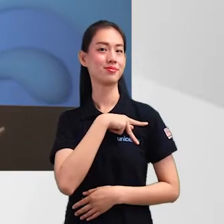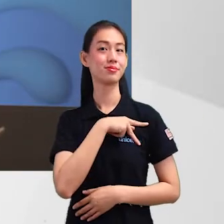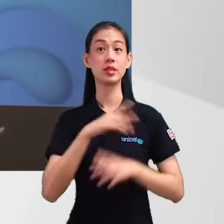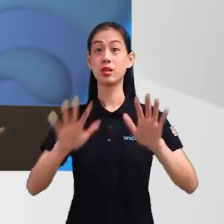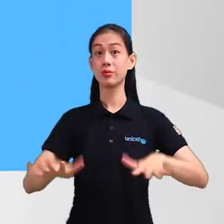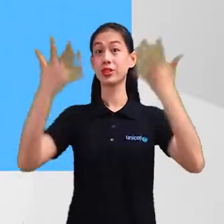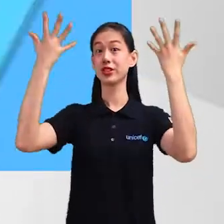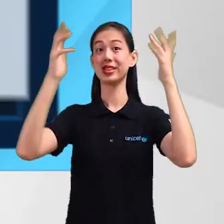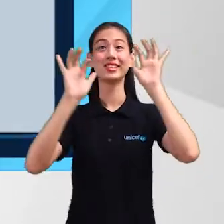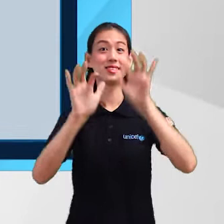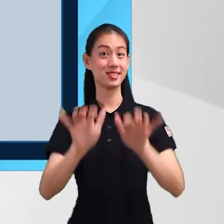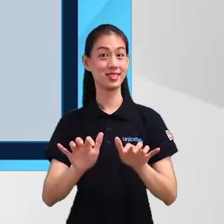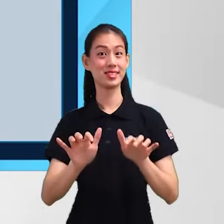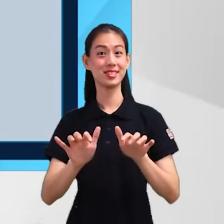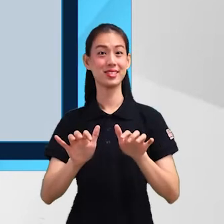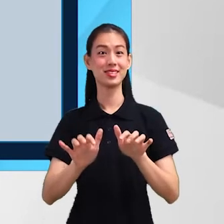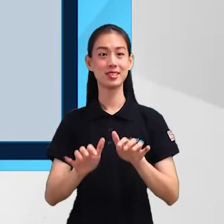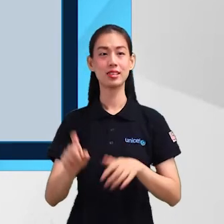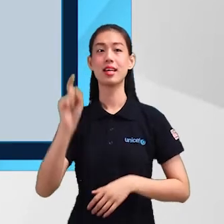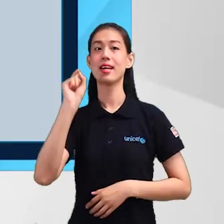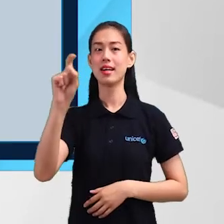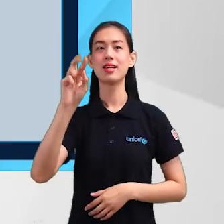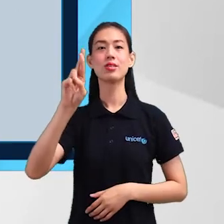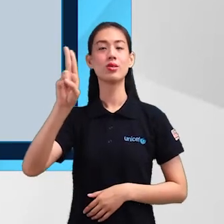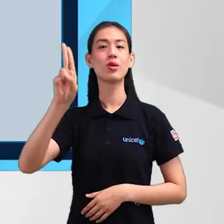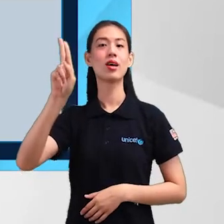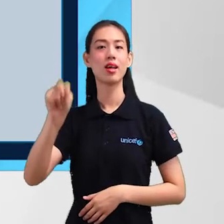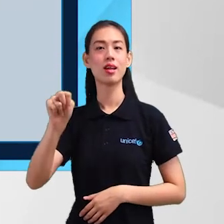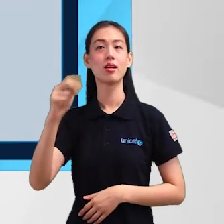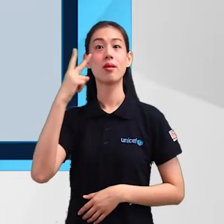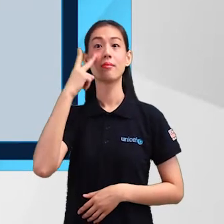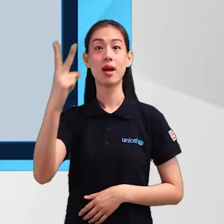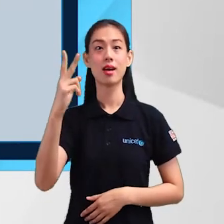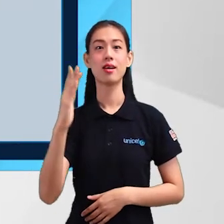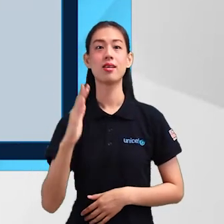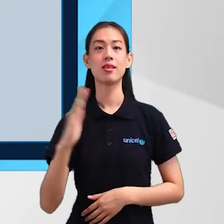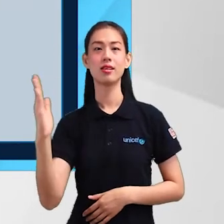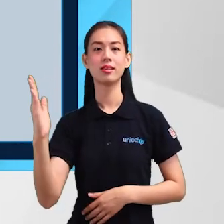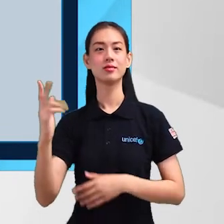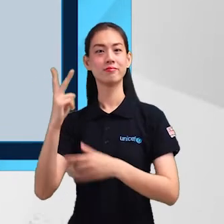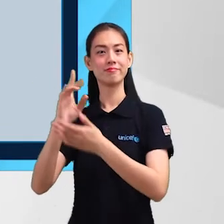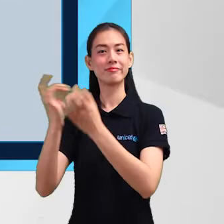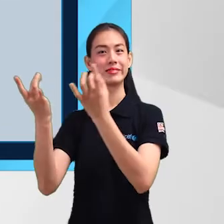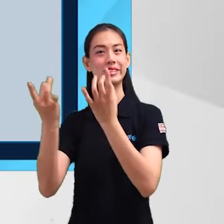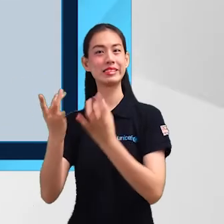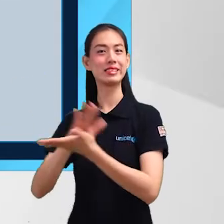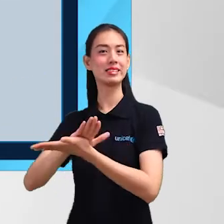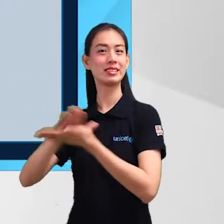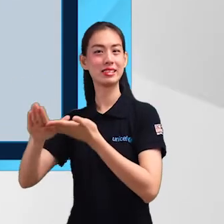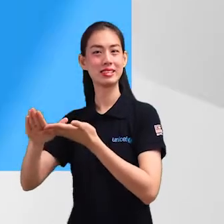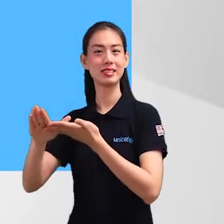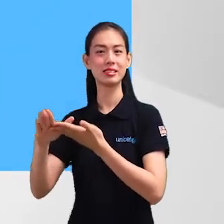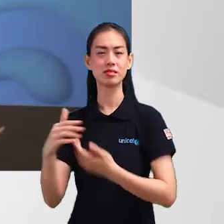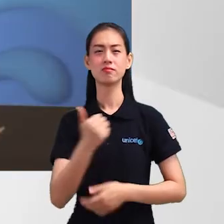laman web peribadi. Selepas anda selesai menaip kod, tekan Run dan anda akan nampak laman web di bahagian kanan telah dikemas